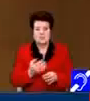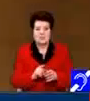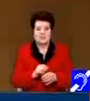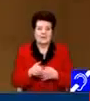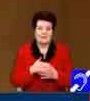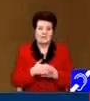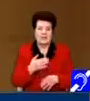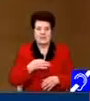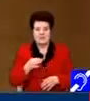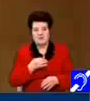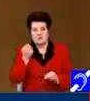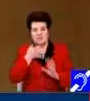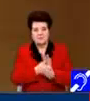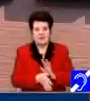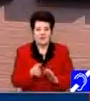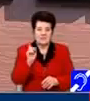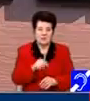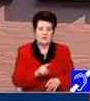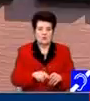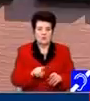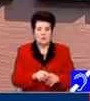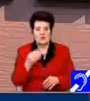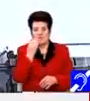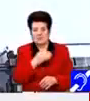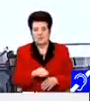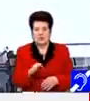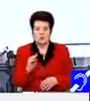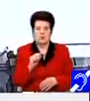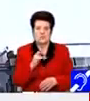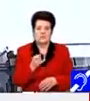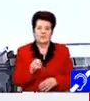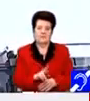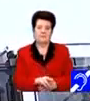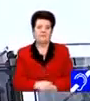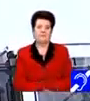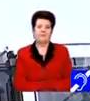autoadministrare, independență și transparență pentru a spori eficiența justiției.